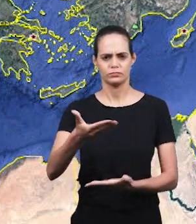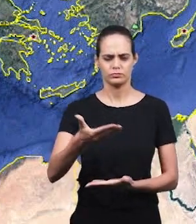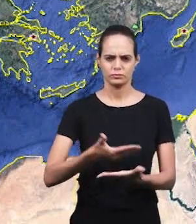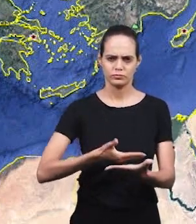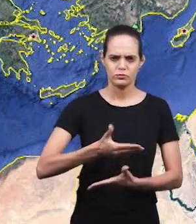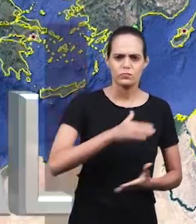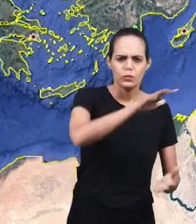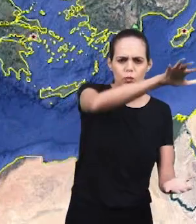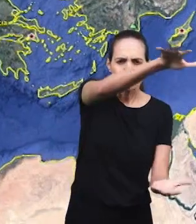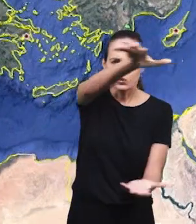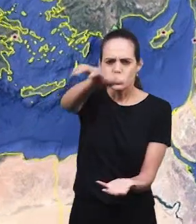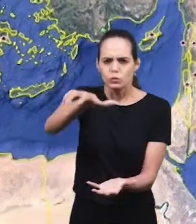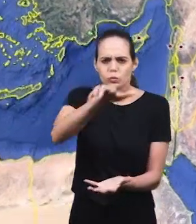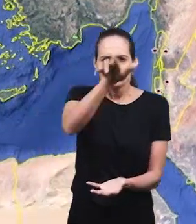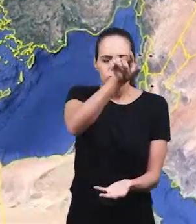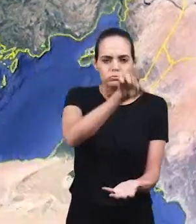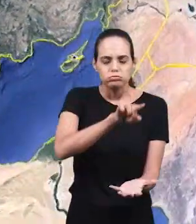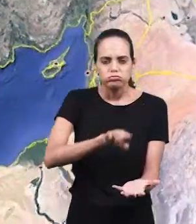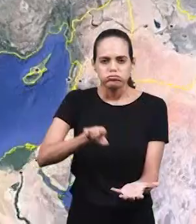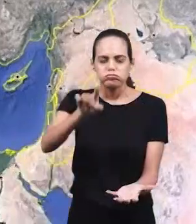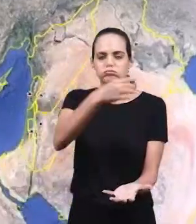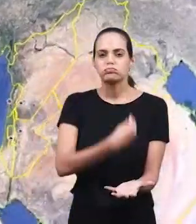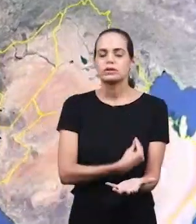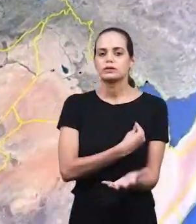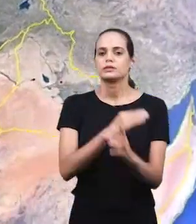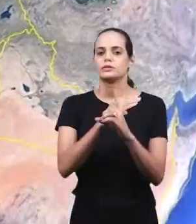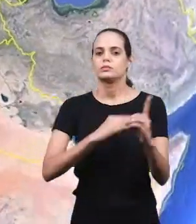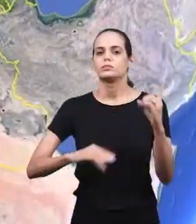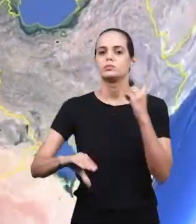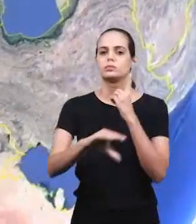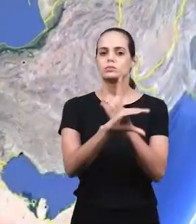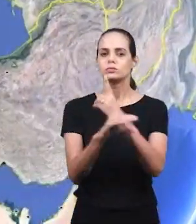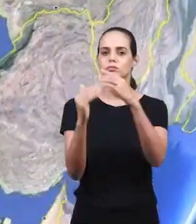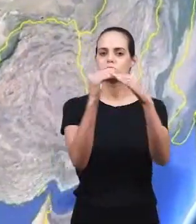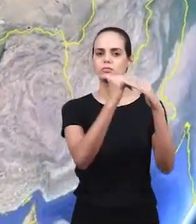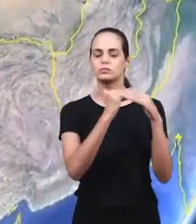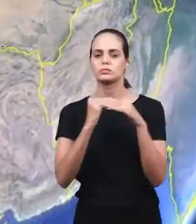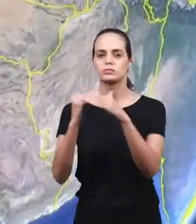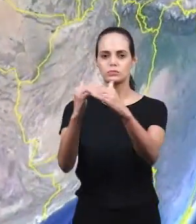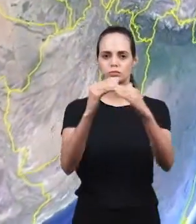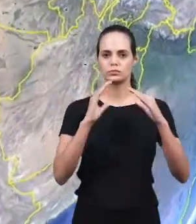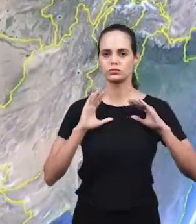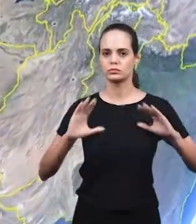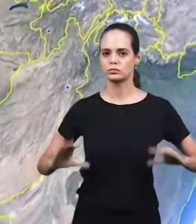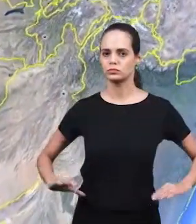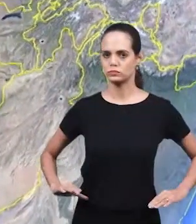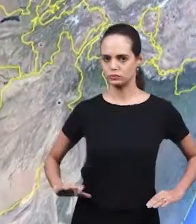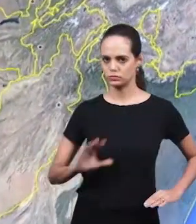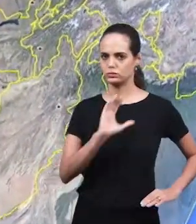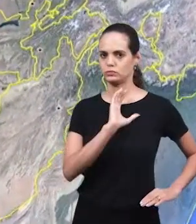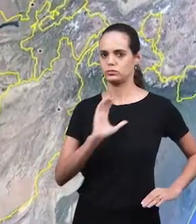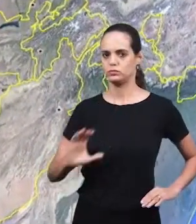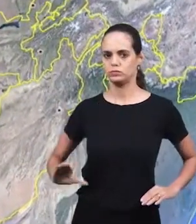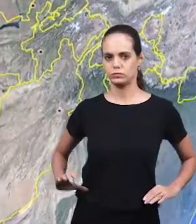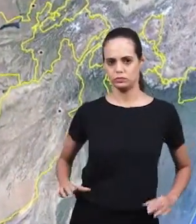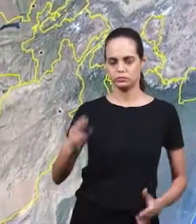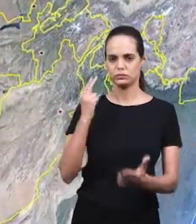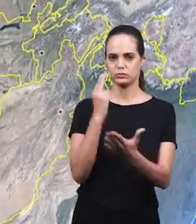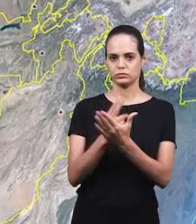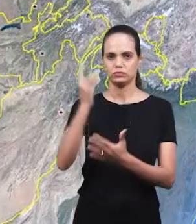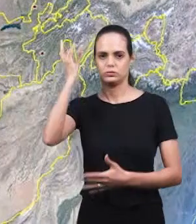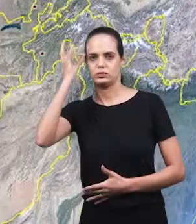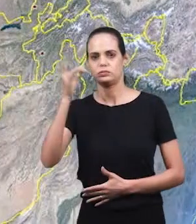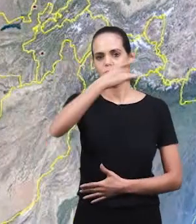Des frères et sœurs de toutes les parties du monde participent d'un même culte, ensemble, dans un même corps et dans un